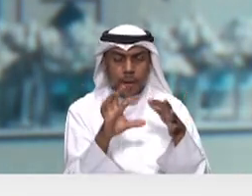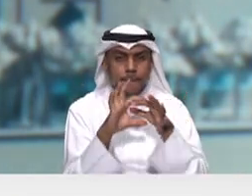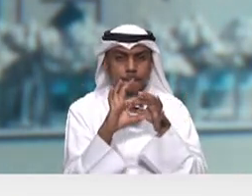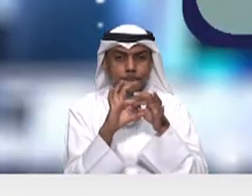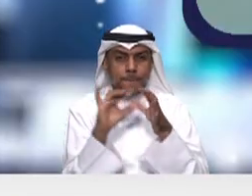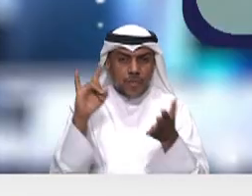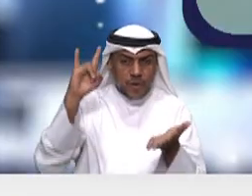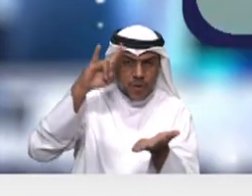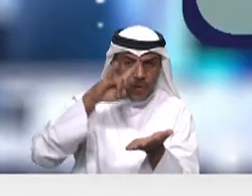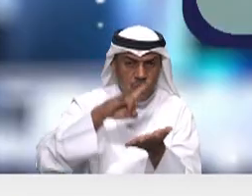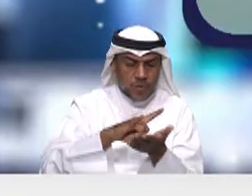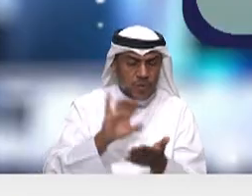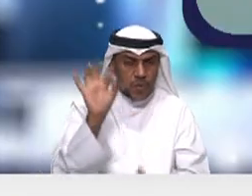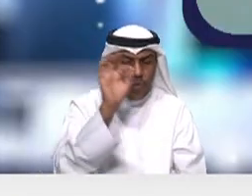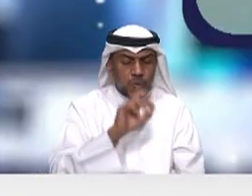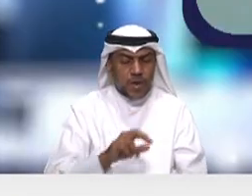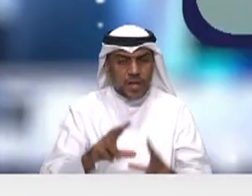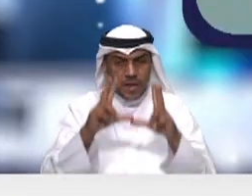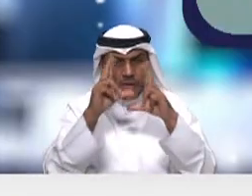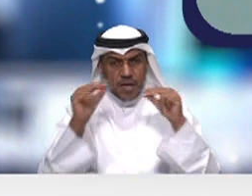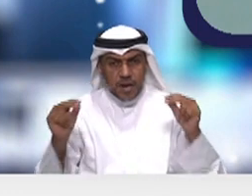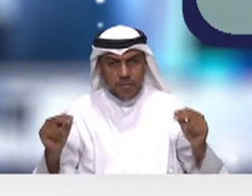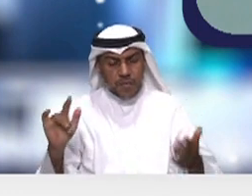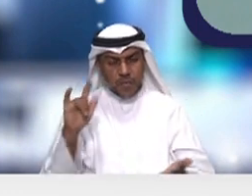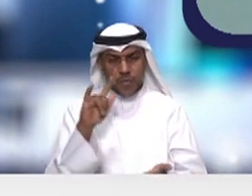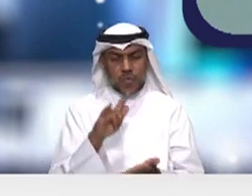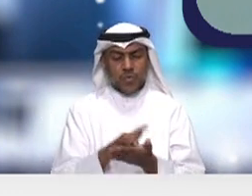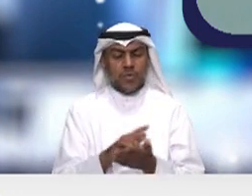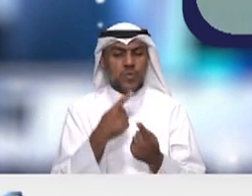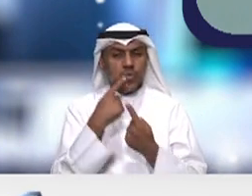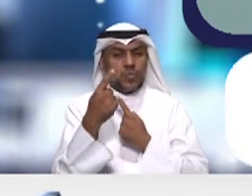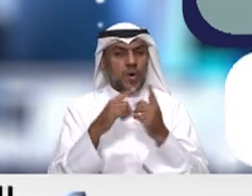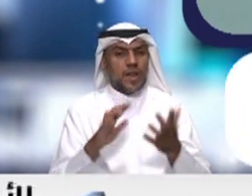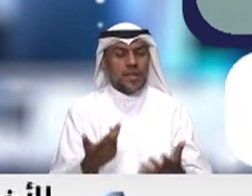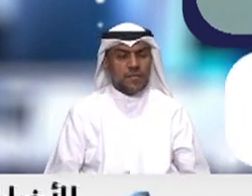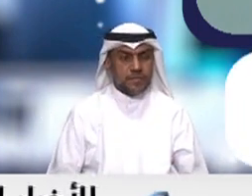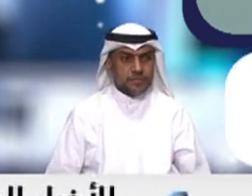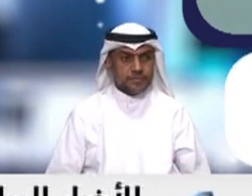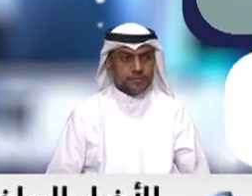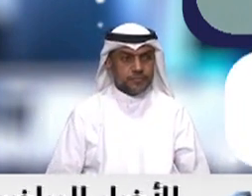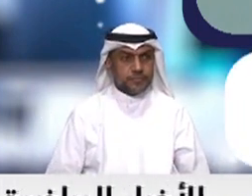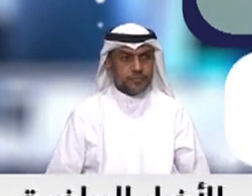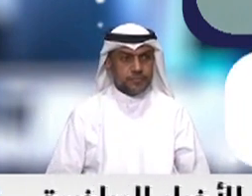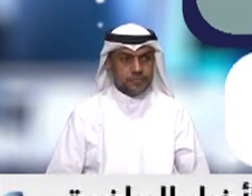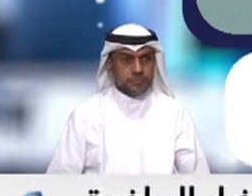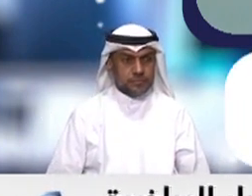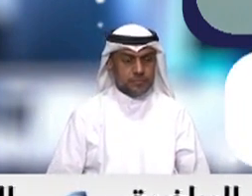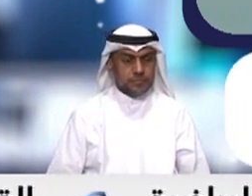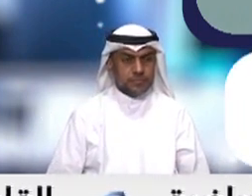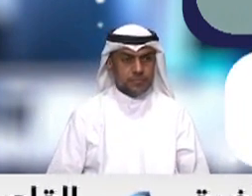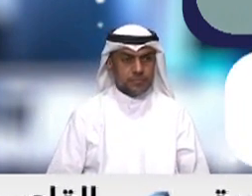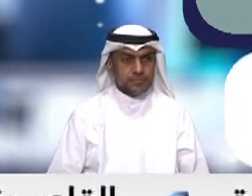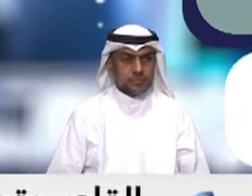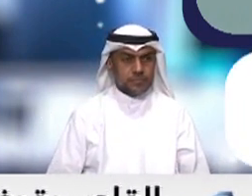اليوم. ماذا يحمل في هذه الزيارة برأيك، وأيضا في وجهة نظرك؟